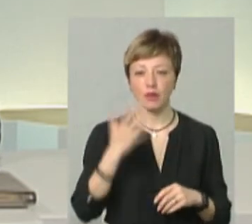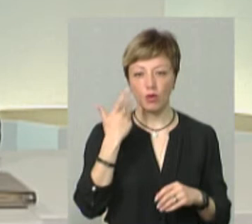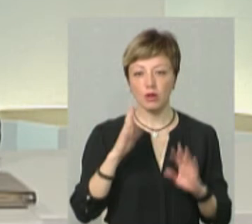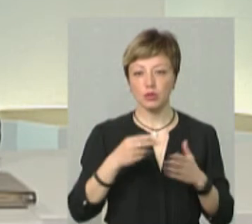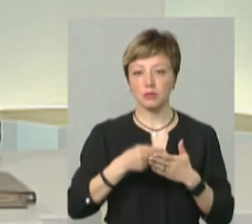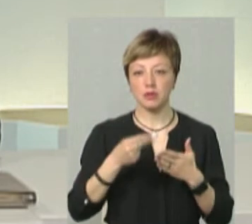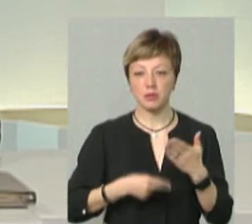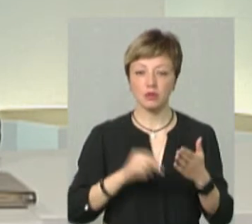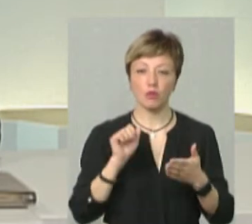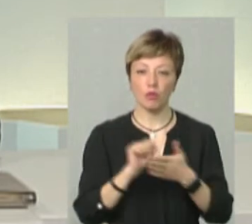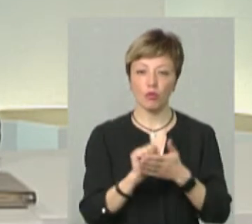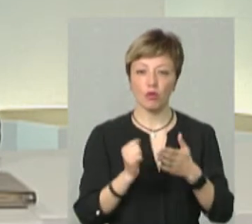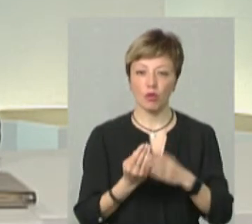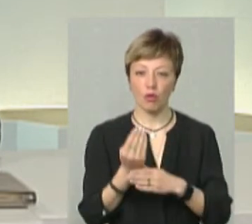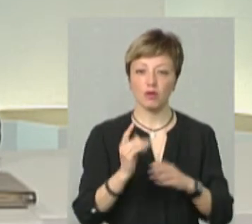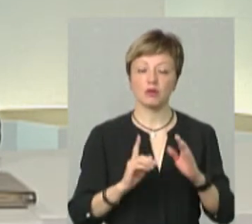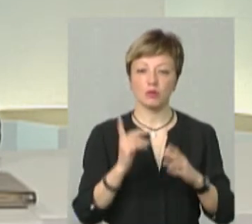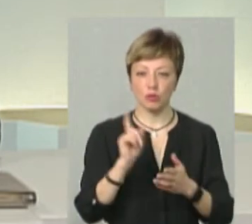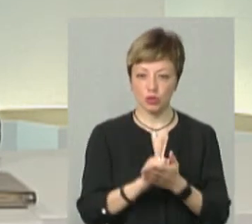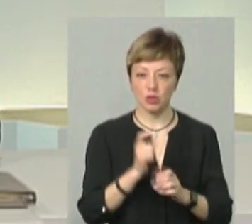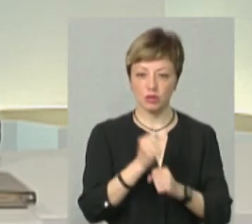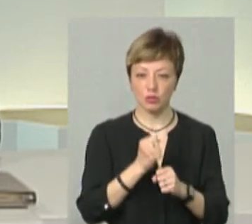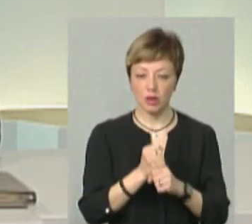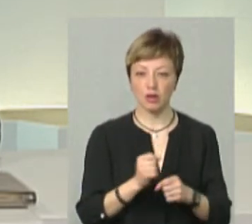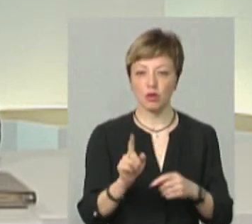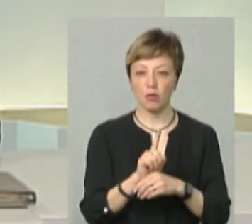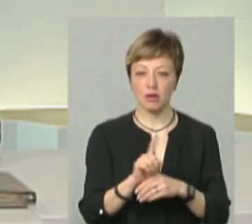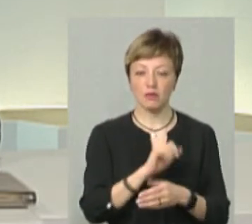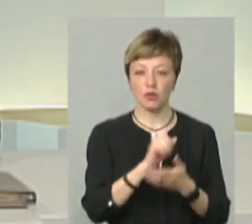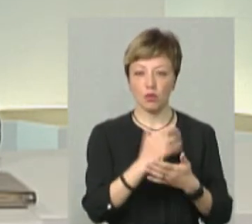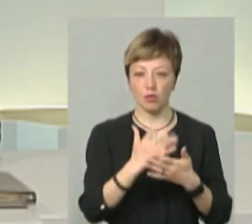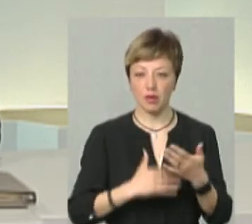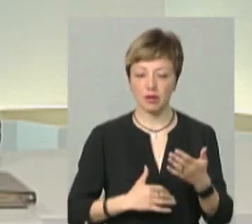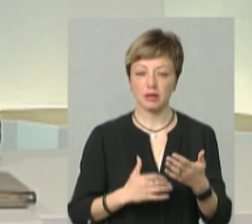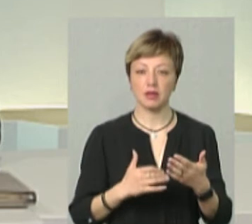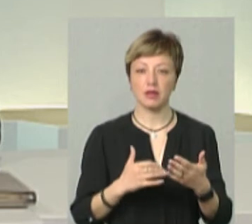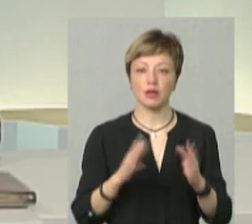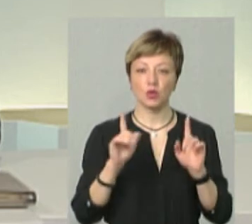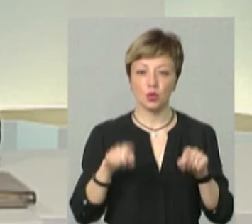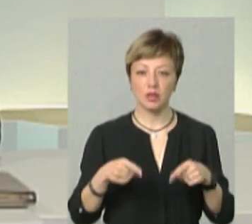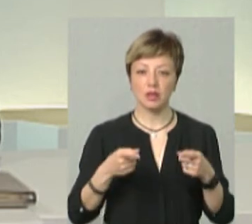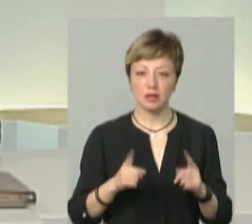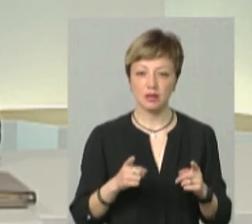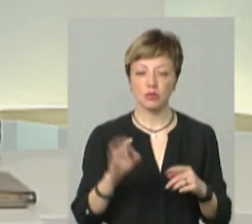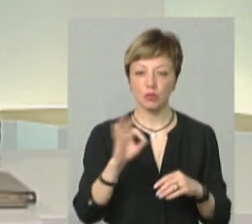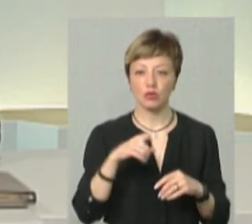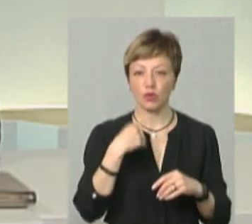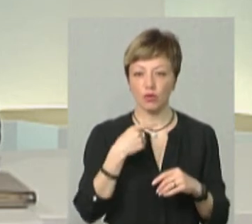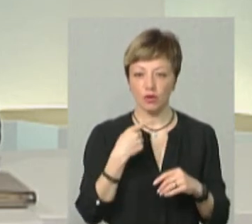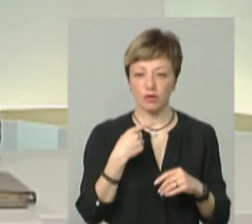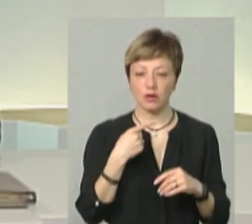він буде підписаний, опублікований, він почне діяти, почнуть розроблятися нормативні акти, затверджуватися. І тоді, дійсно, от про що говорив